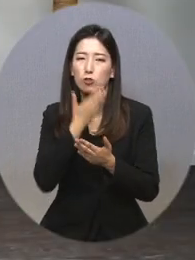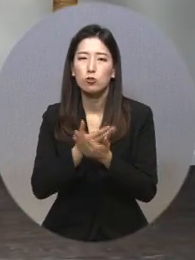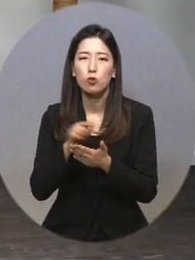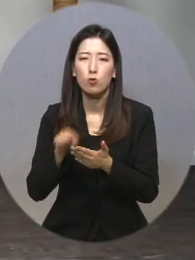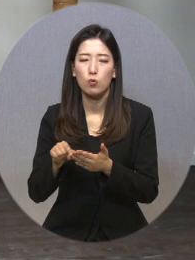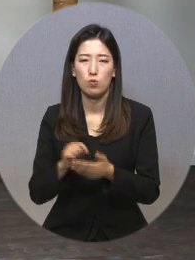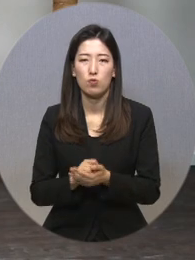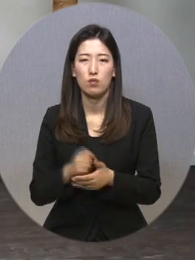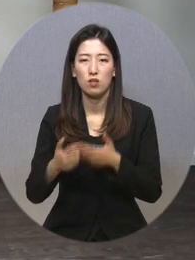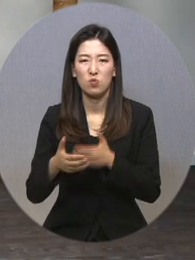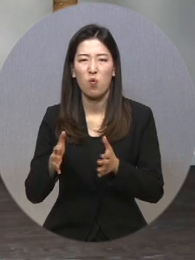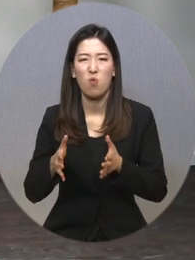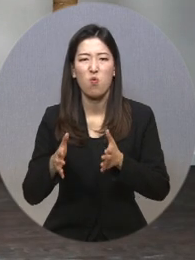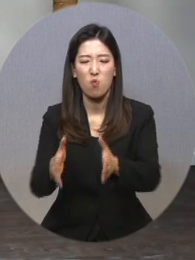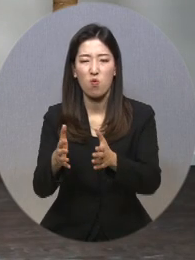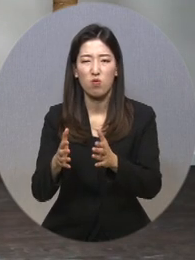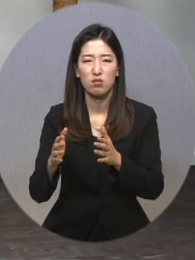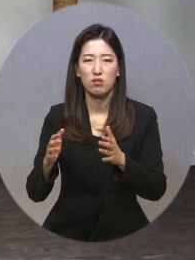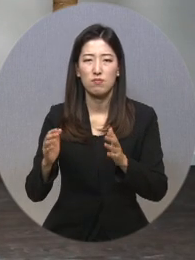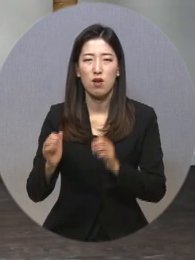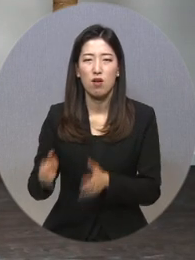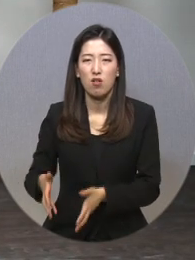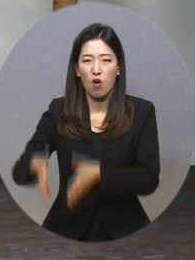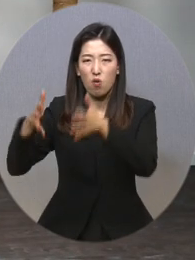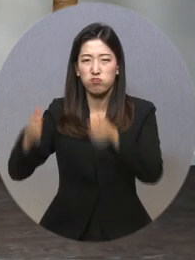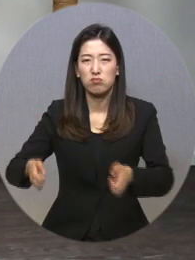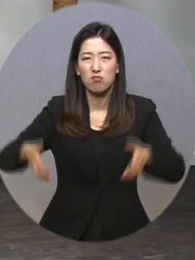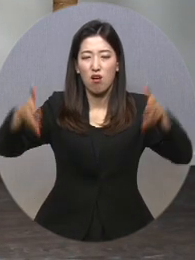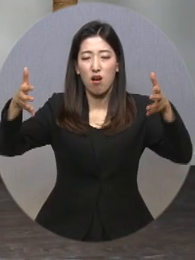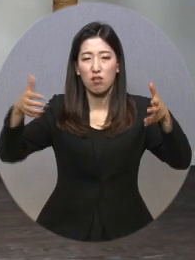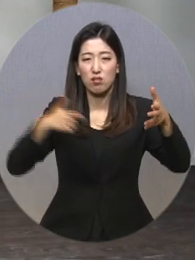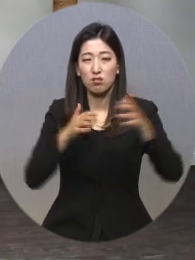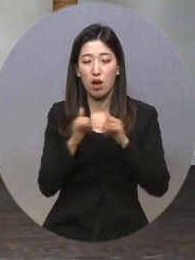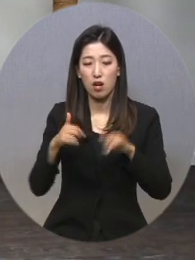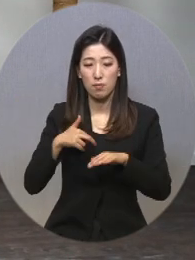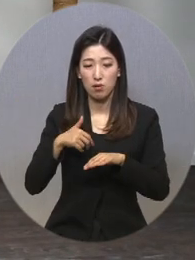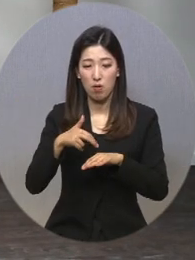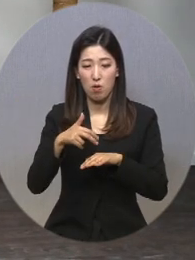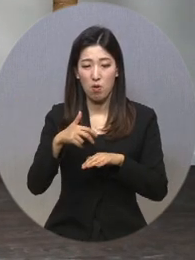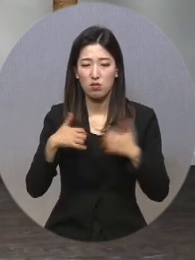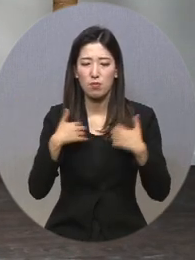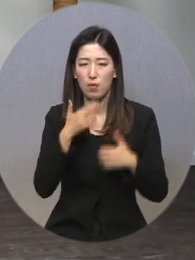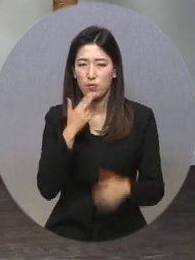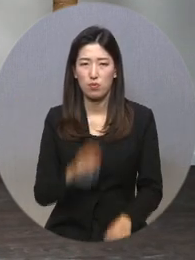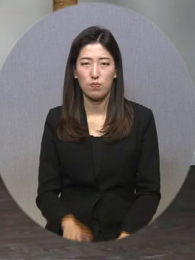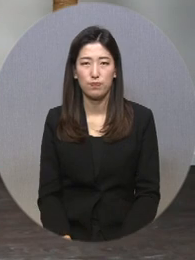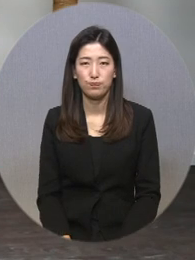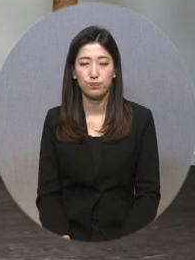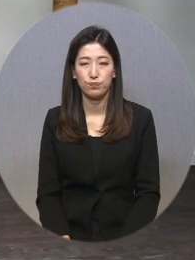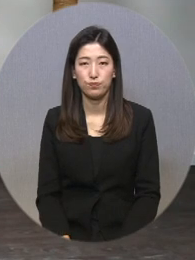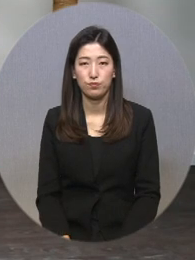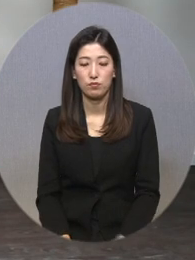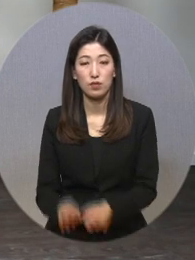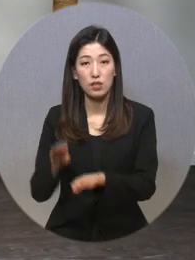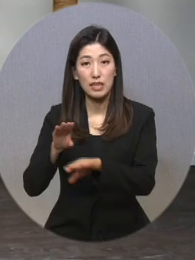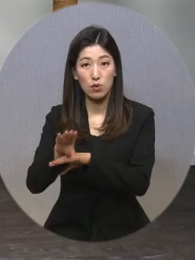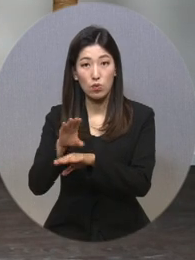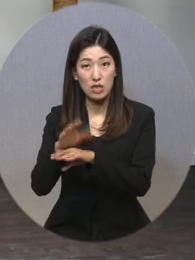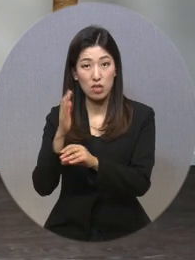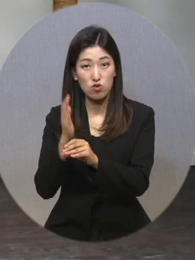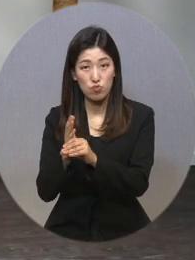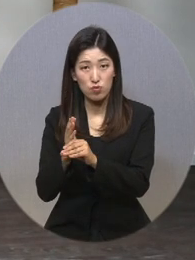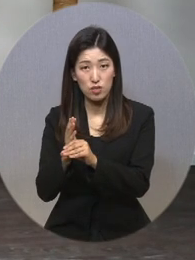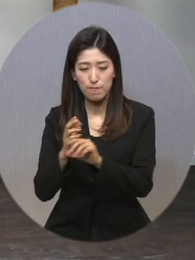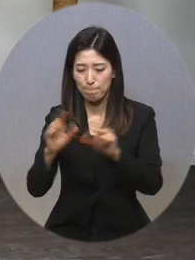그런데 생각해보면 도시의 주인은 결코 자동차일 수 없습니다. 그렇죠. 사람입니다. 이것을 다시